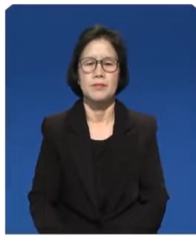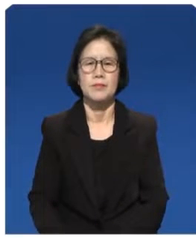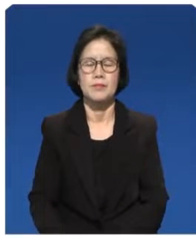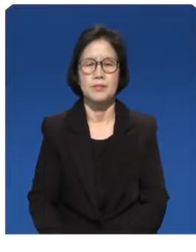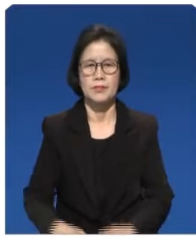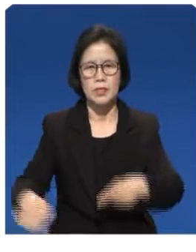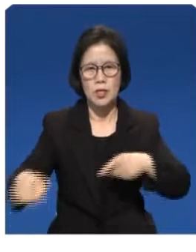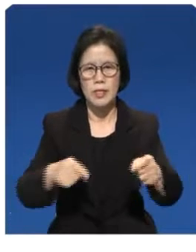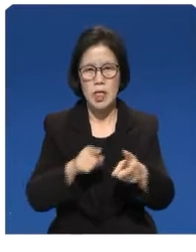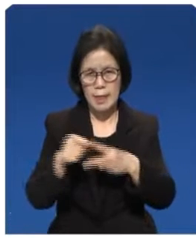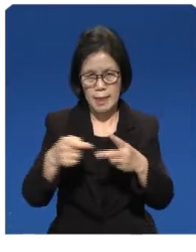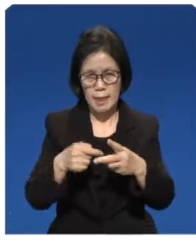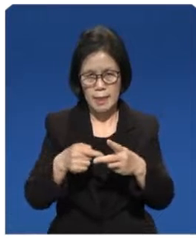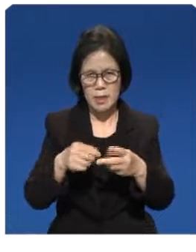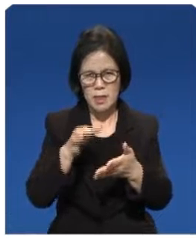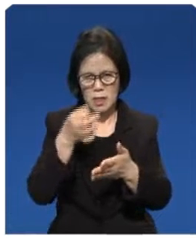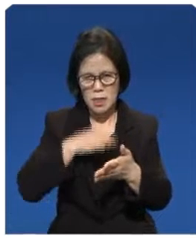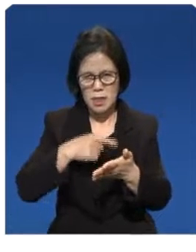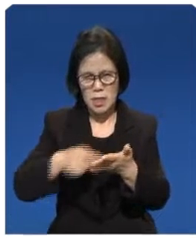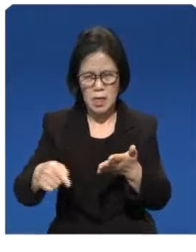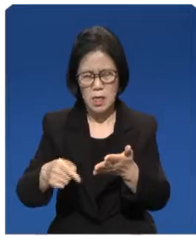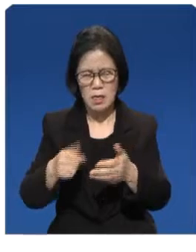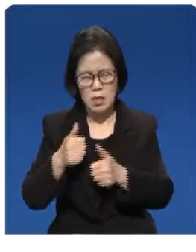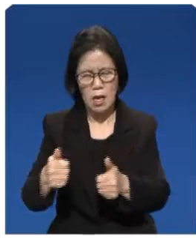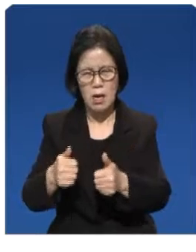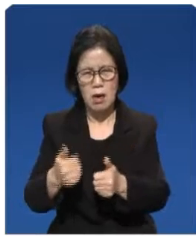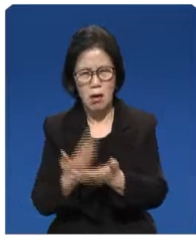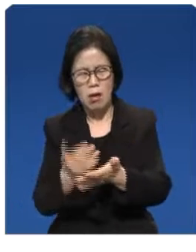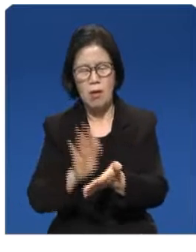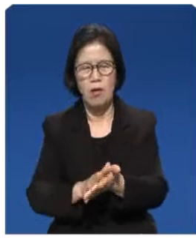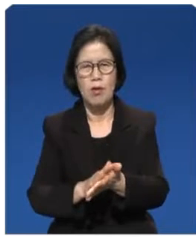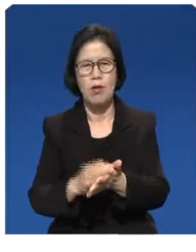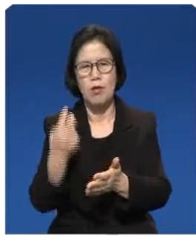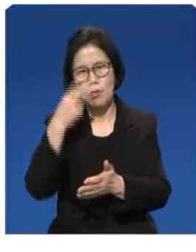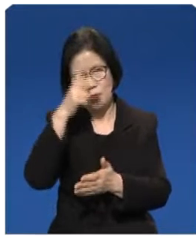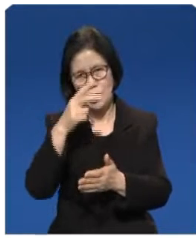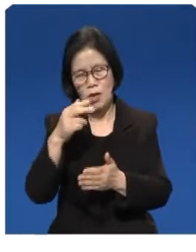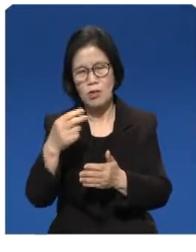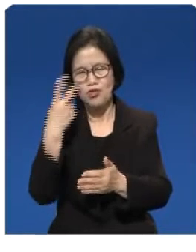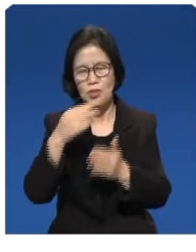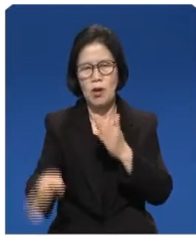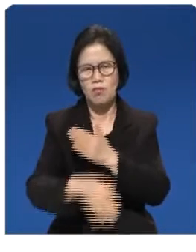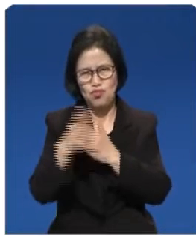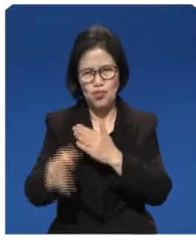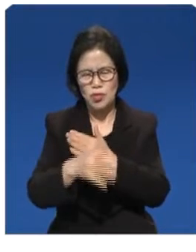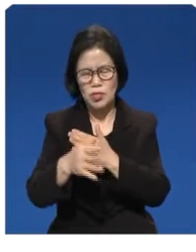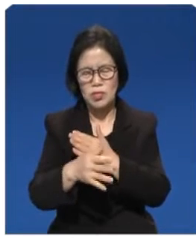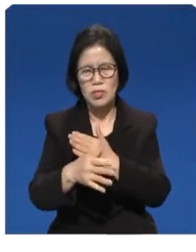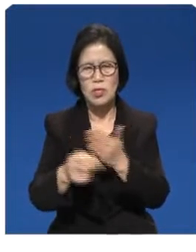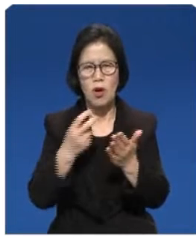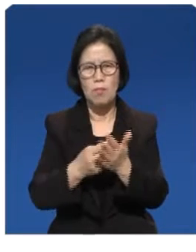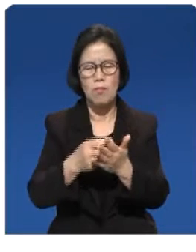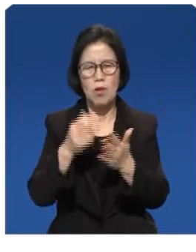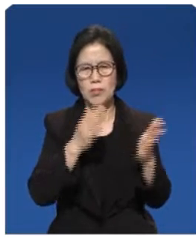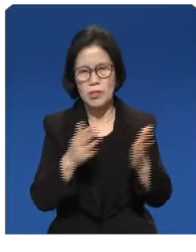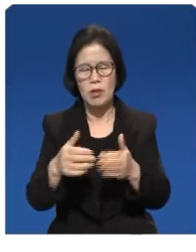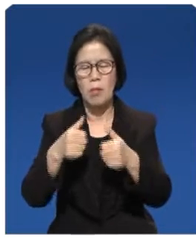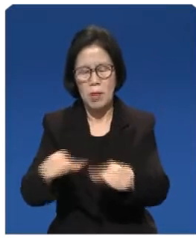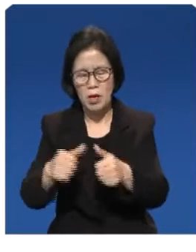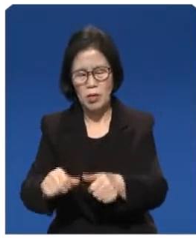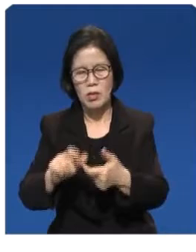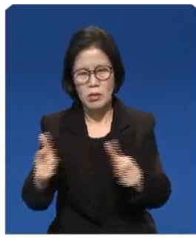정치적 이에 따라 갈아엎는 것 검찰 수사는 경찰 부실수사 시 정리의 필요 헌법 질서 파괴 등의